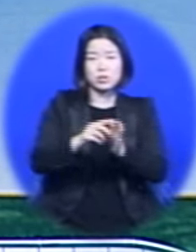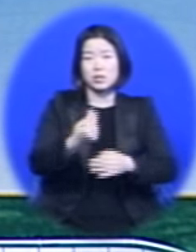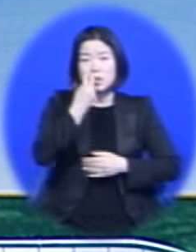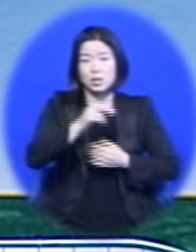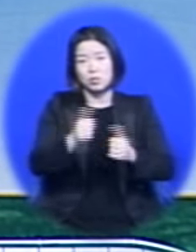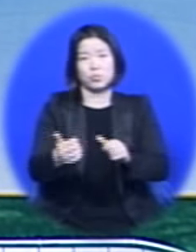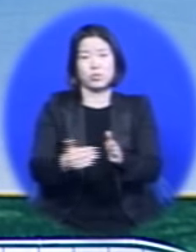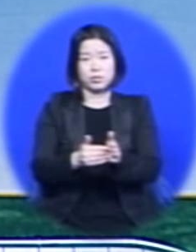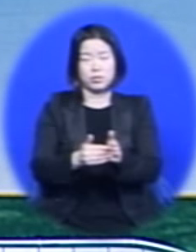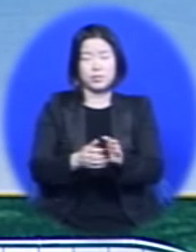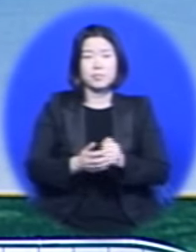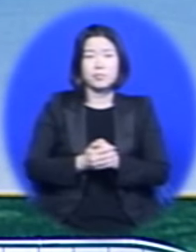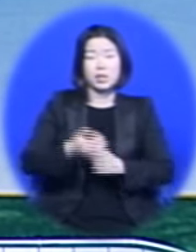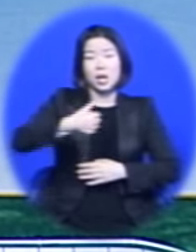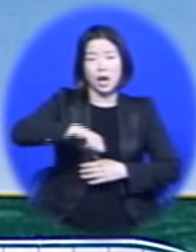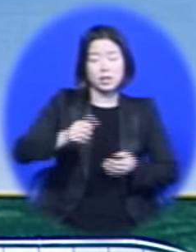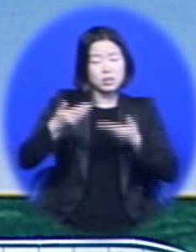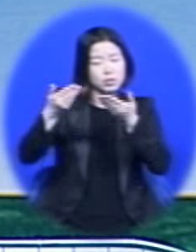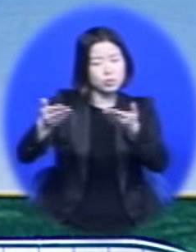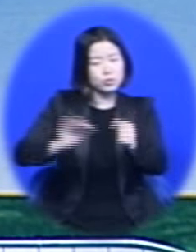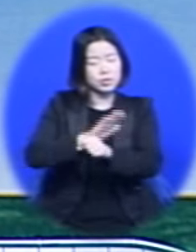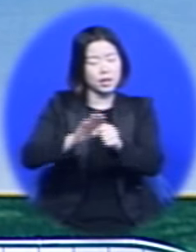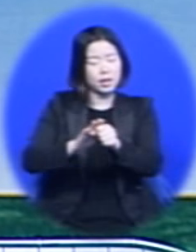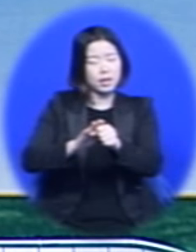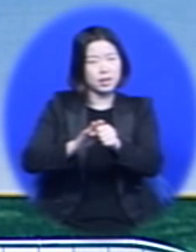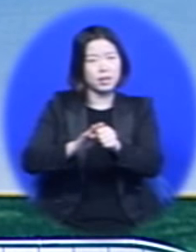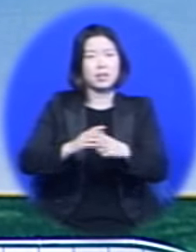잃었습니다. 아들을 내어준 사랑,